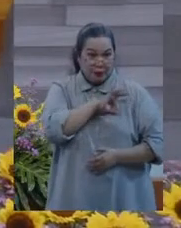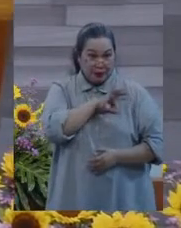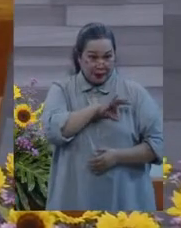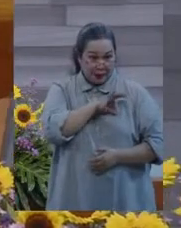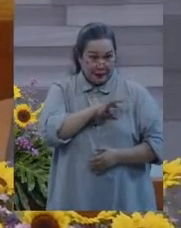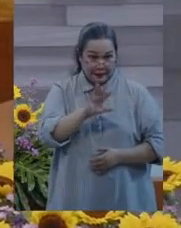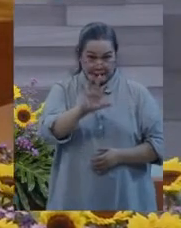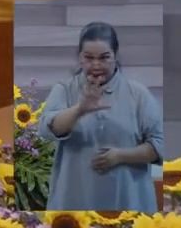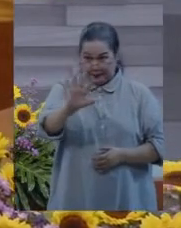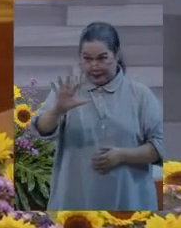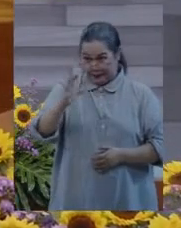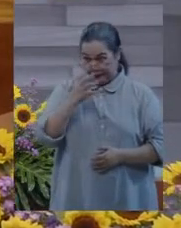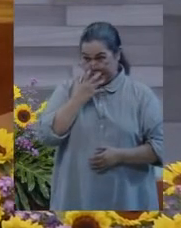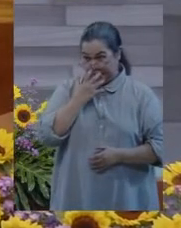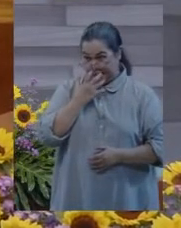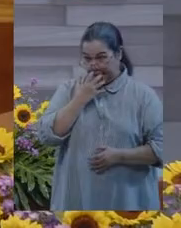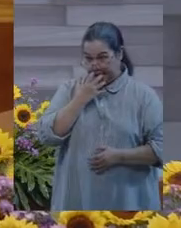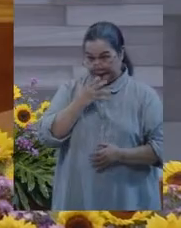kasakiman.